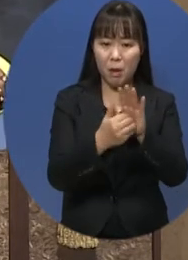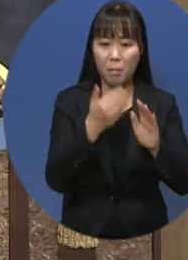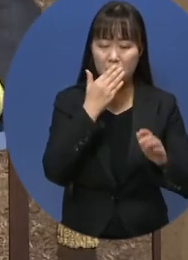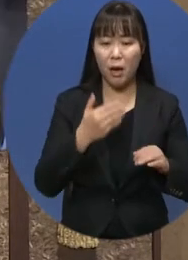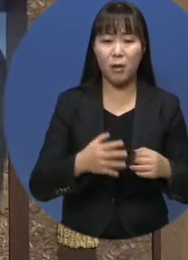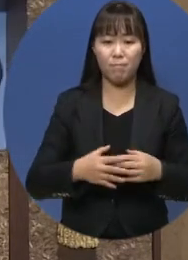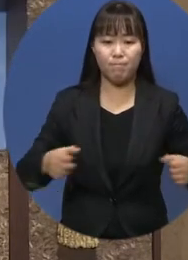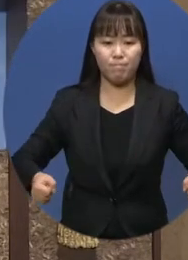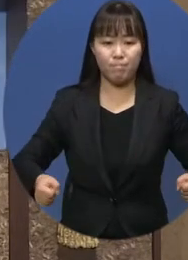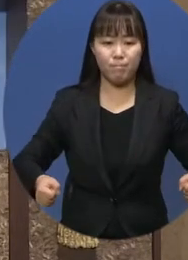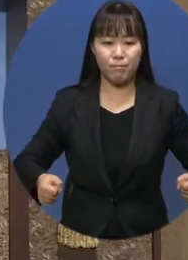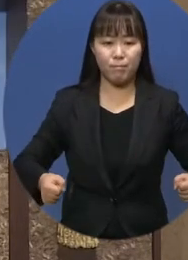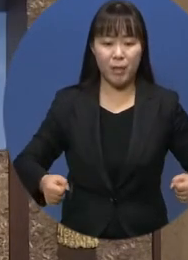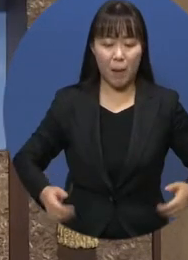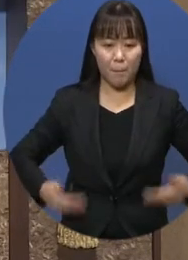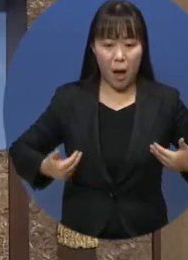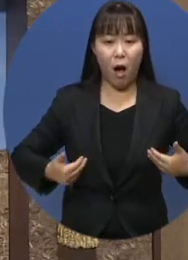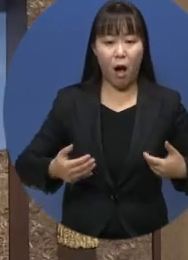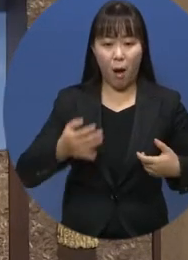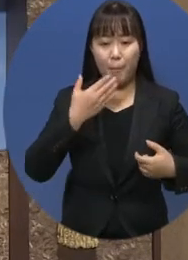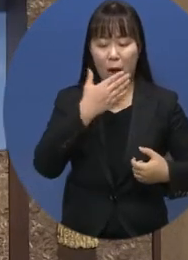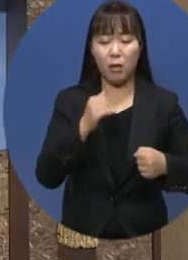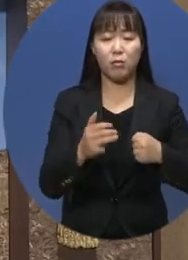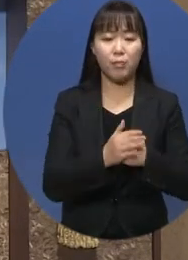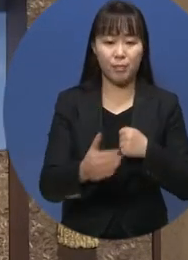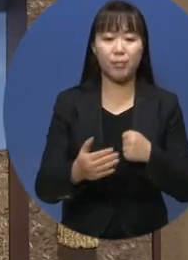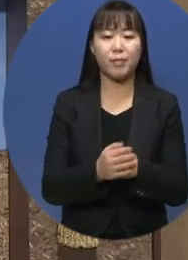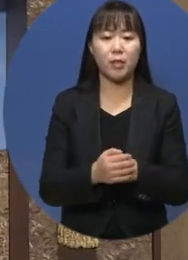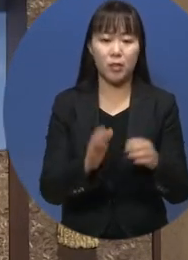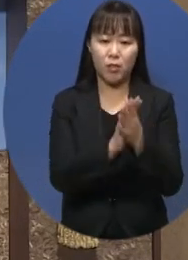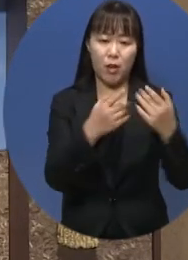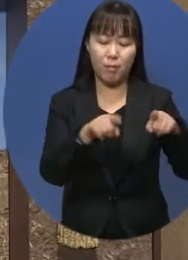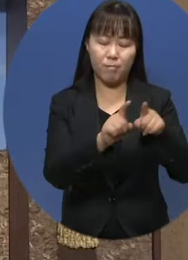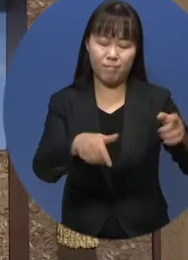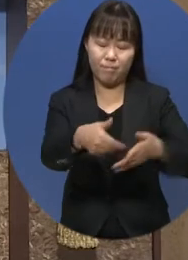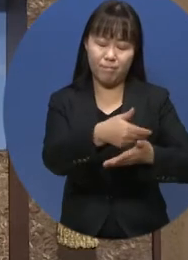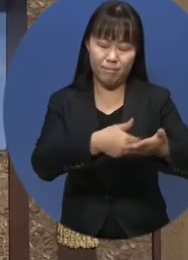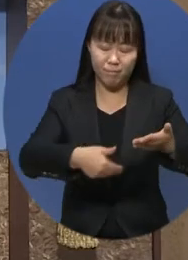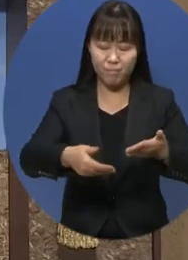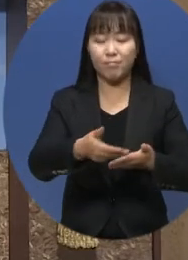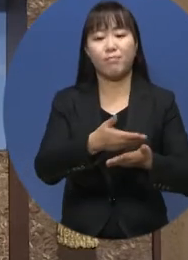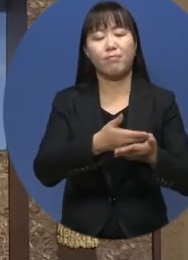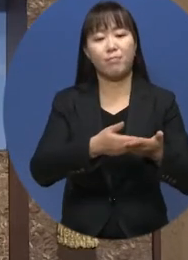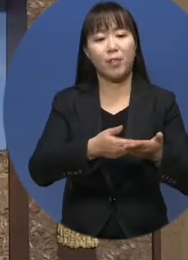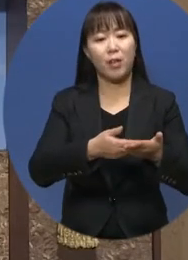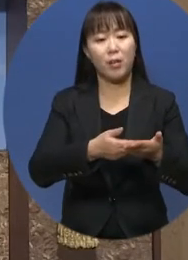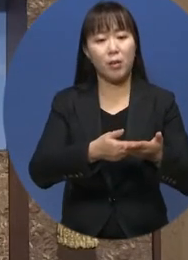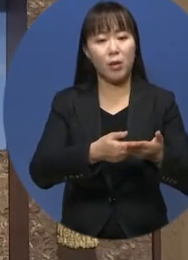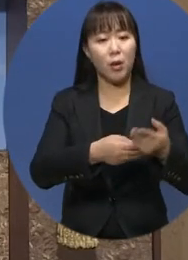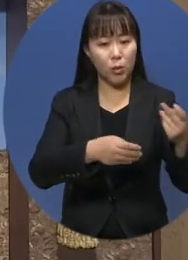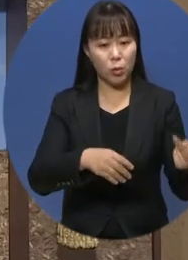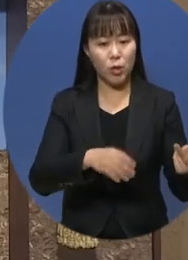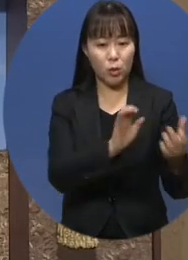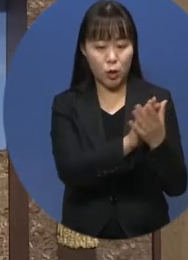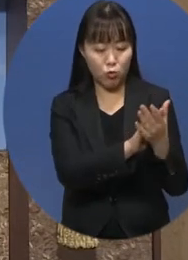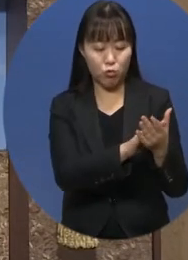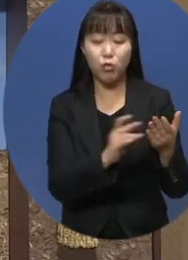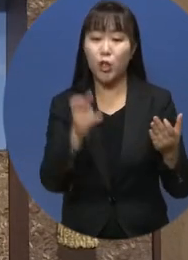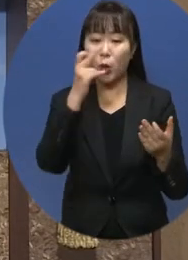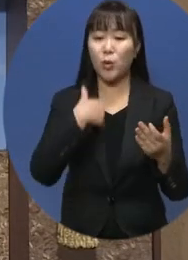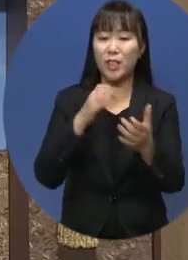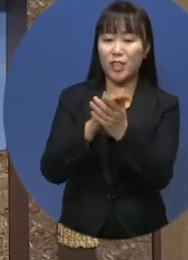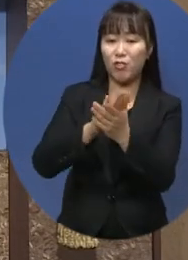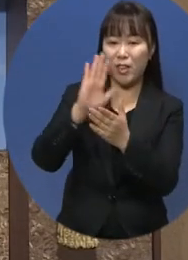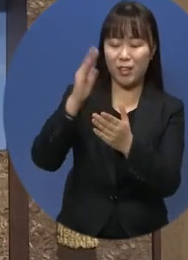그만큼 이 상체가 발달돼 가지고 그 친구들의 같이 어울리고 그런 동생도 친구고 형도